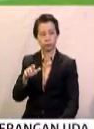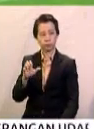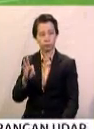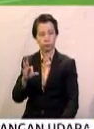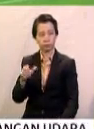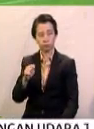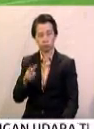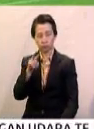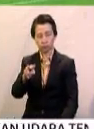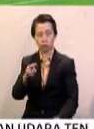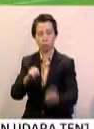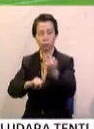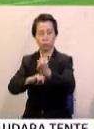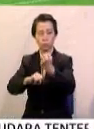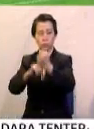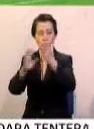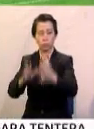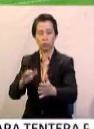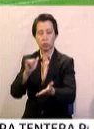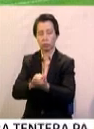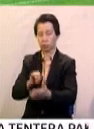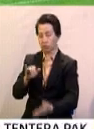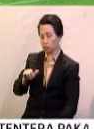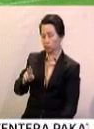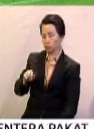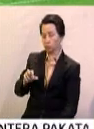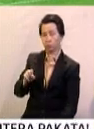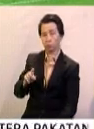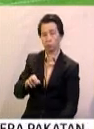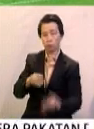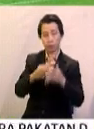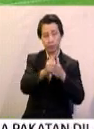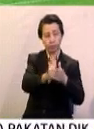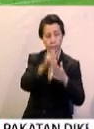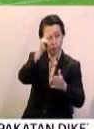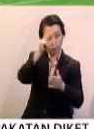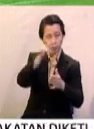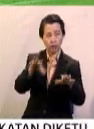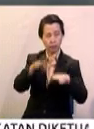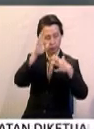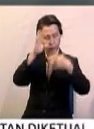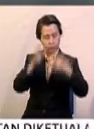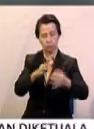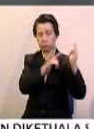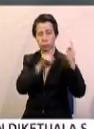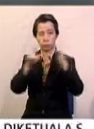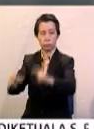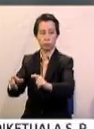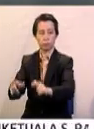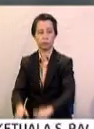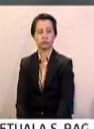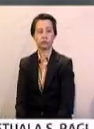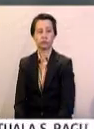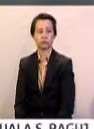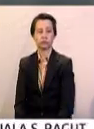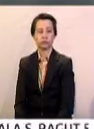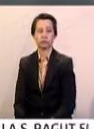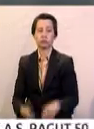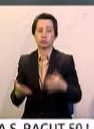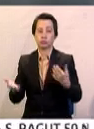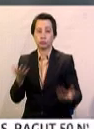desakan segelintir penyokong dilihat antara faktor Yusri yang pernah membimbing Kelantan mengambil keputusan berkenaan. Mungkin pada